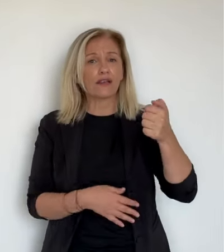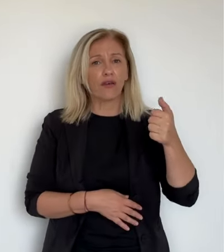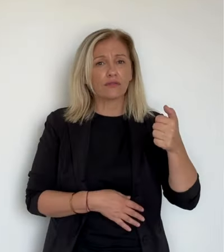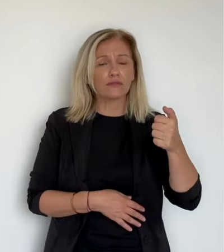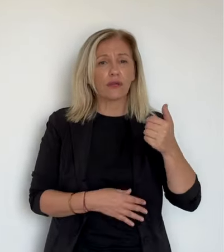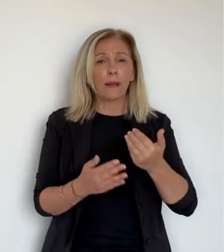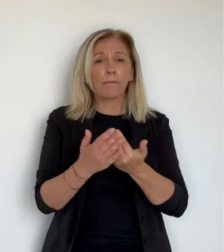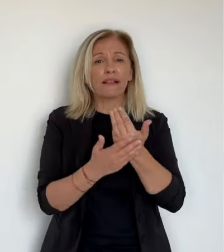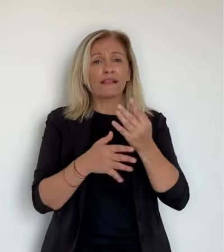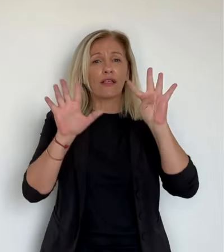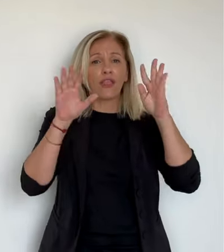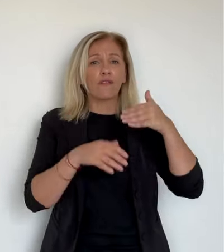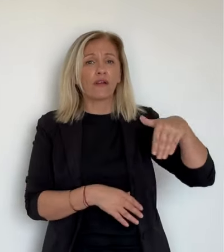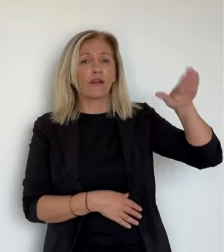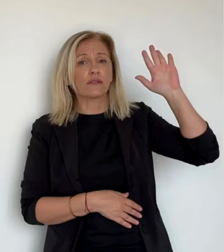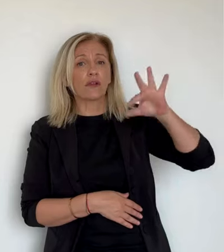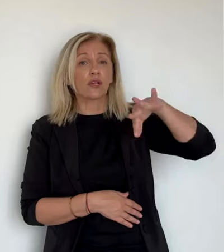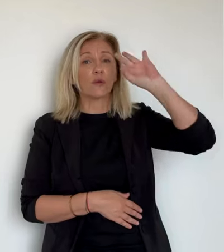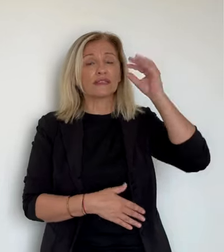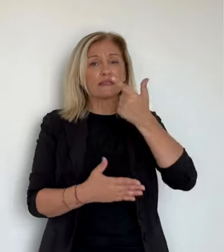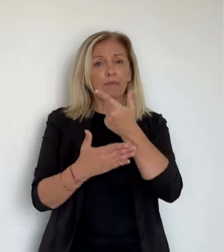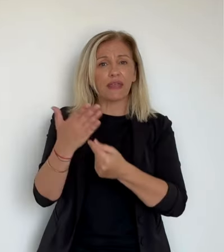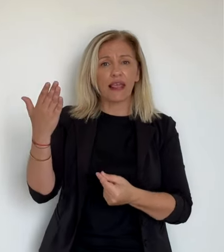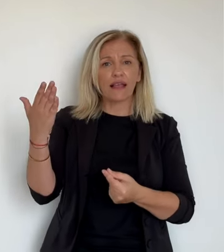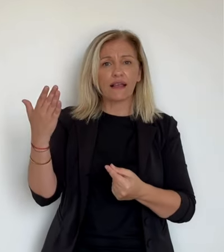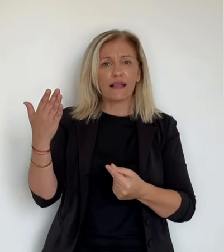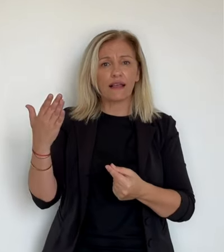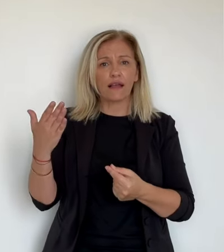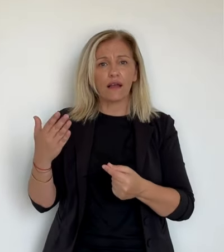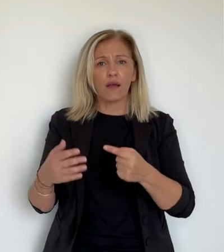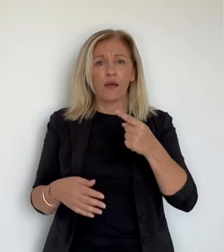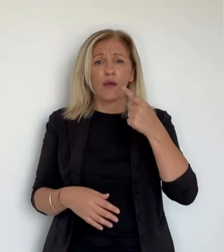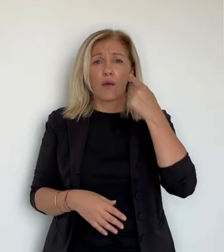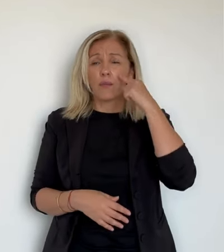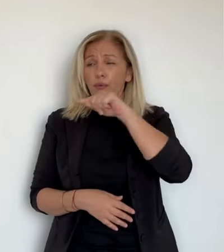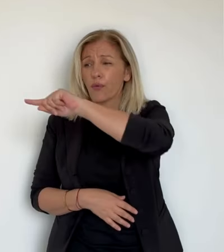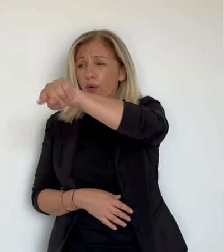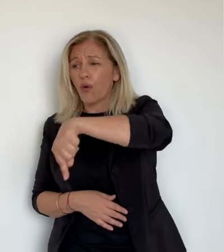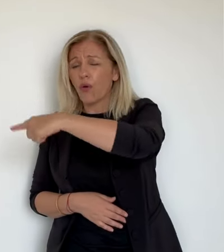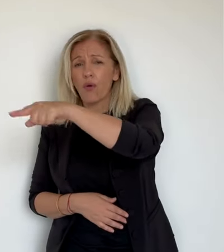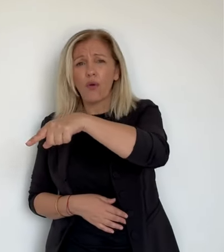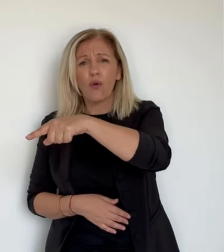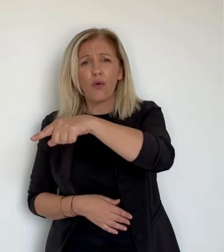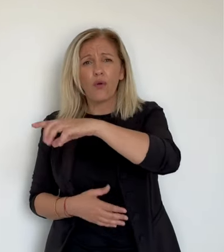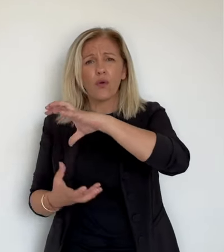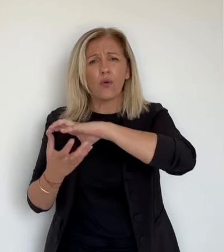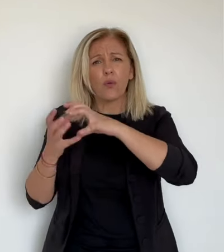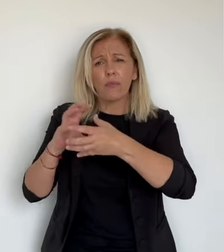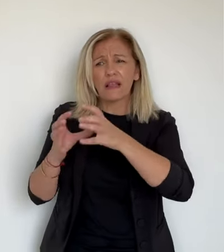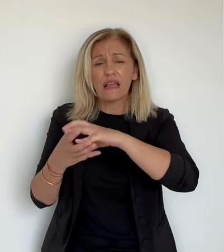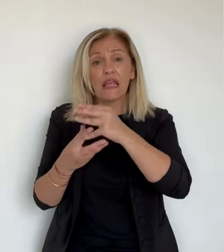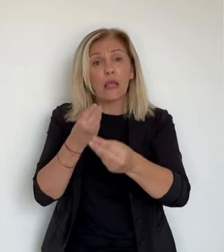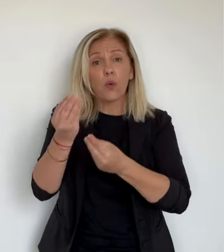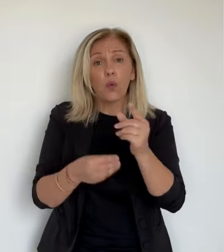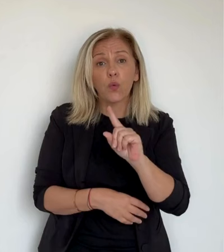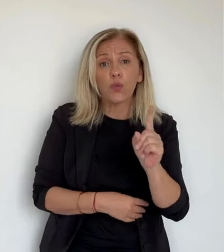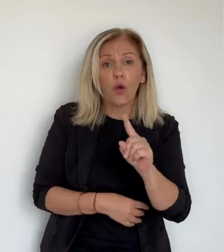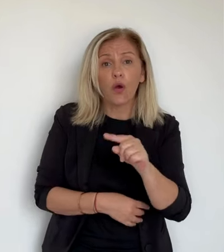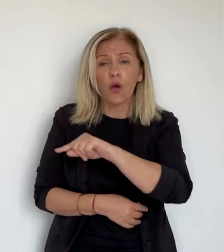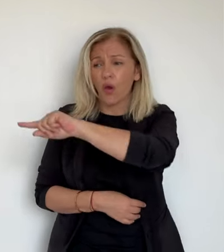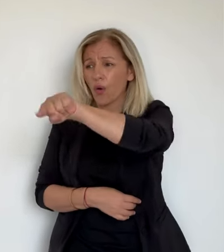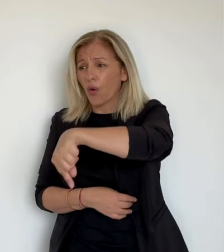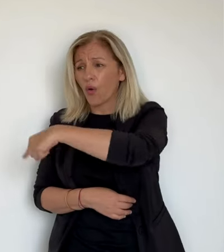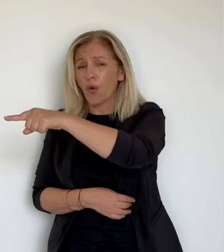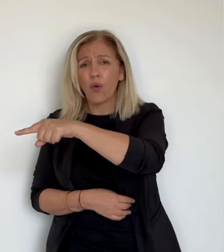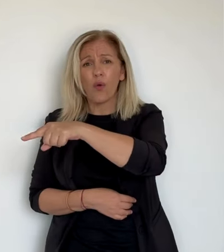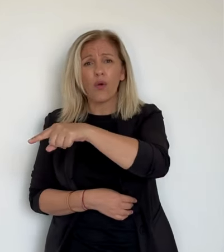c'est plus compliqué pour eux ou non ? Faire le choix du bilingue, c'est un choix ambitieux, courageux. Effectivement, c'est plus